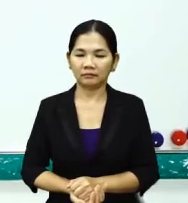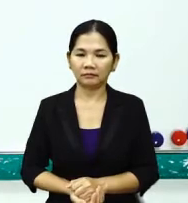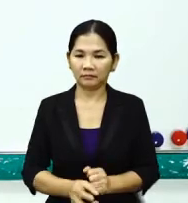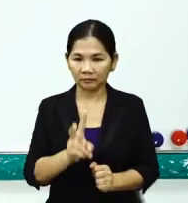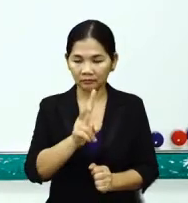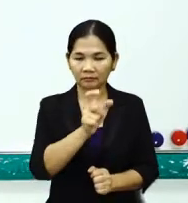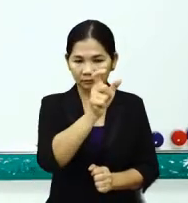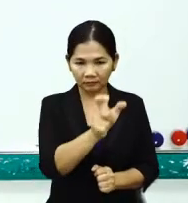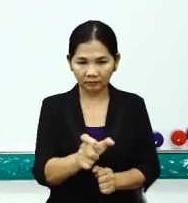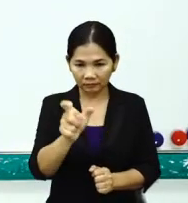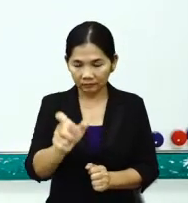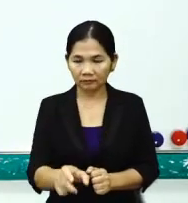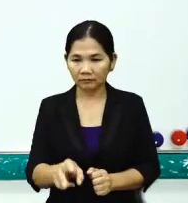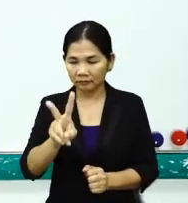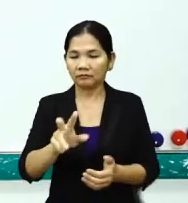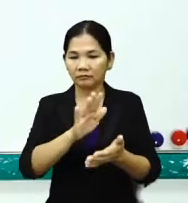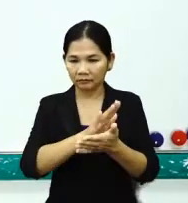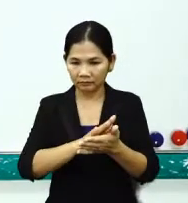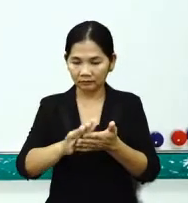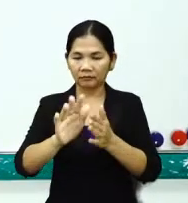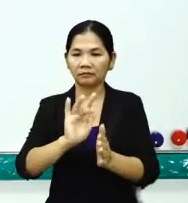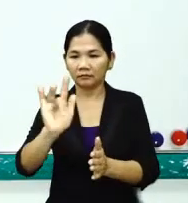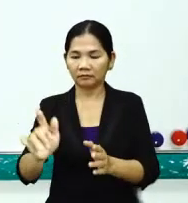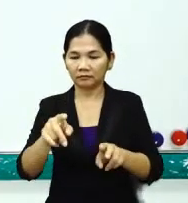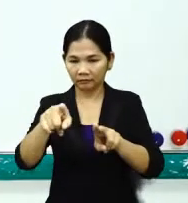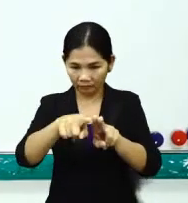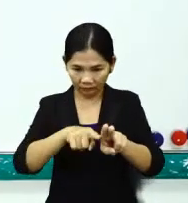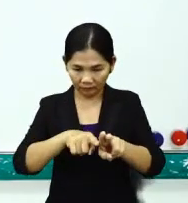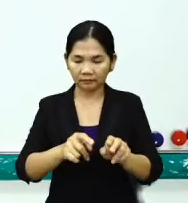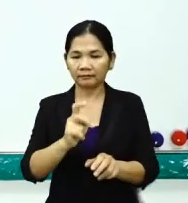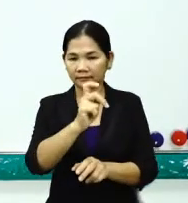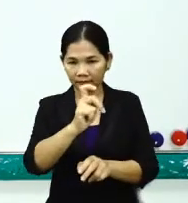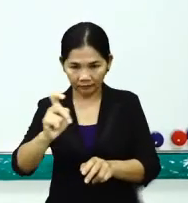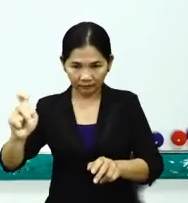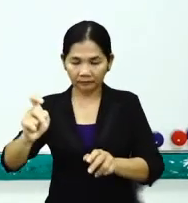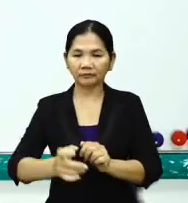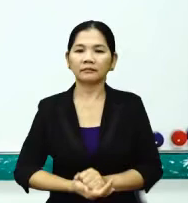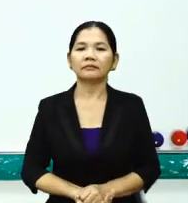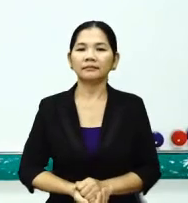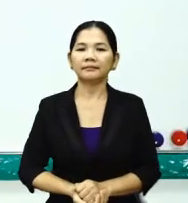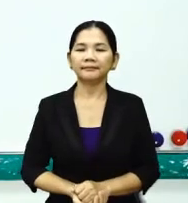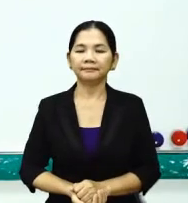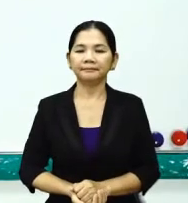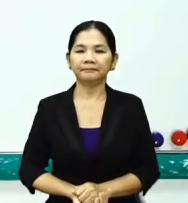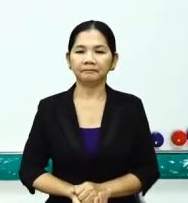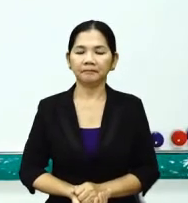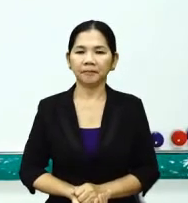cả lá ấy má hai con cúp ở xa át con pra bằng tốt xem rạp cú nè con nè ta